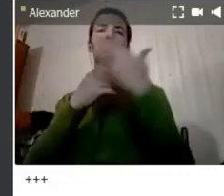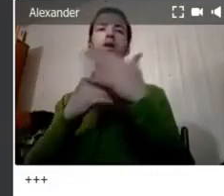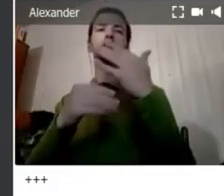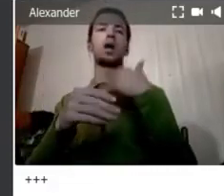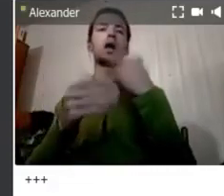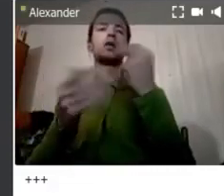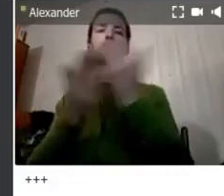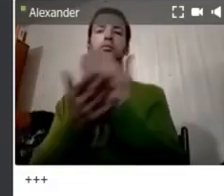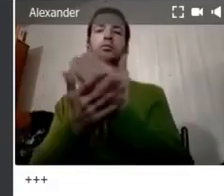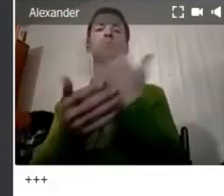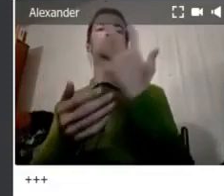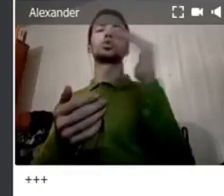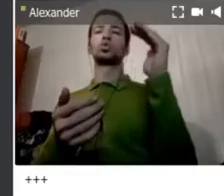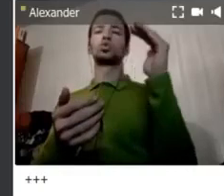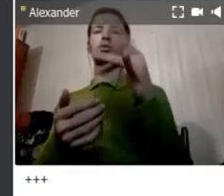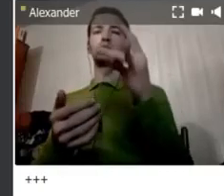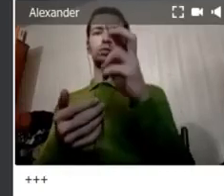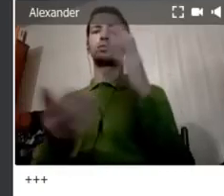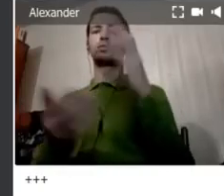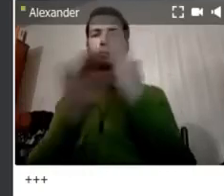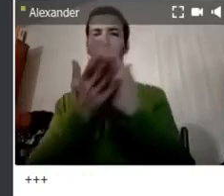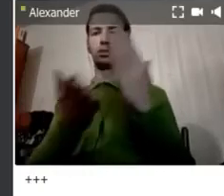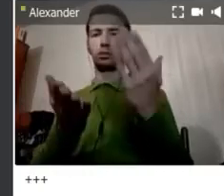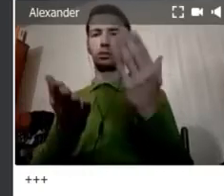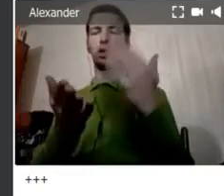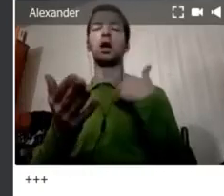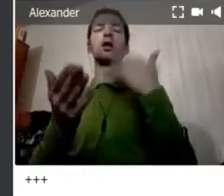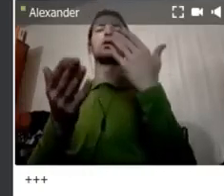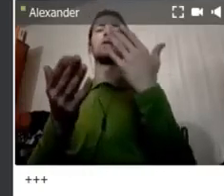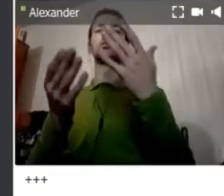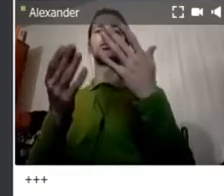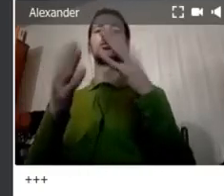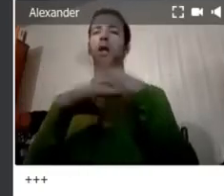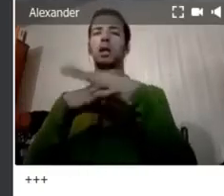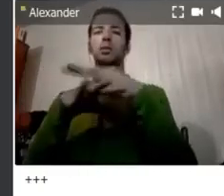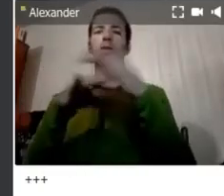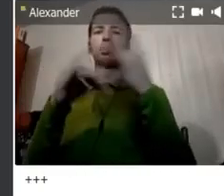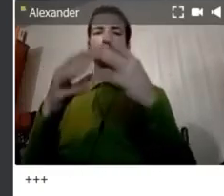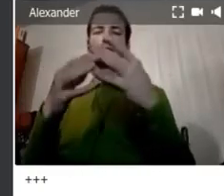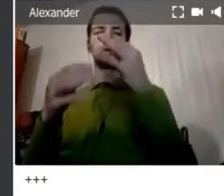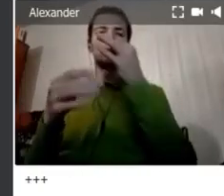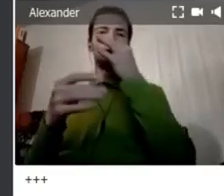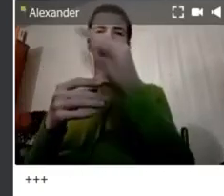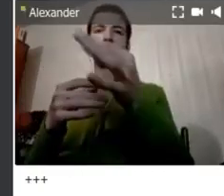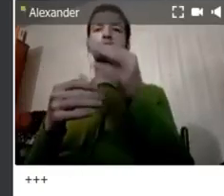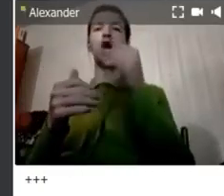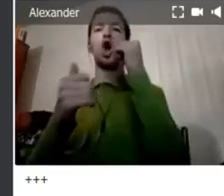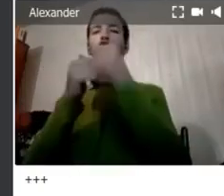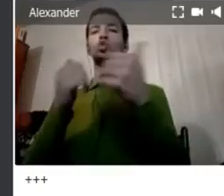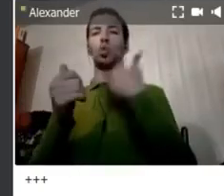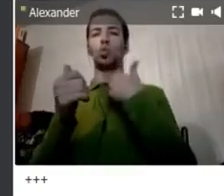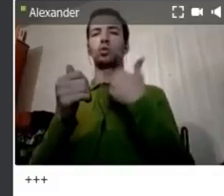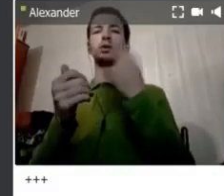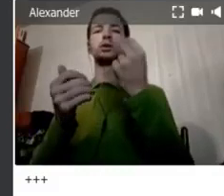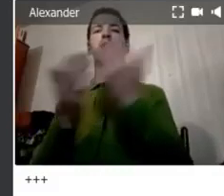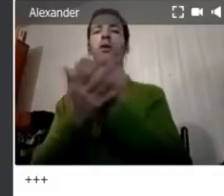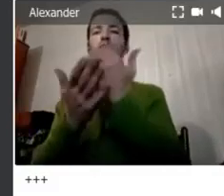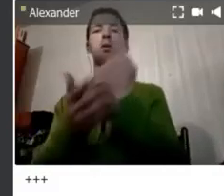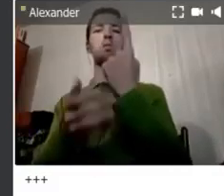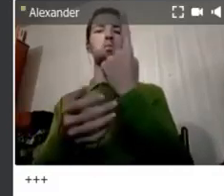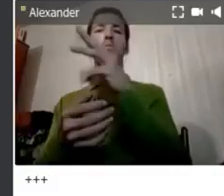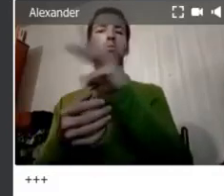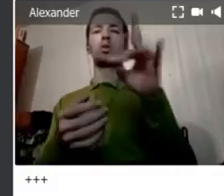можно переконвертировать 1 000 000 рублей в вашу валюту, да, прям можете в Яндекс войти и вбить. То есть, ну, вот мы посчитаем, да,